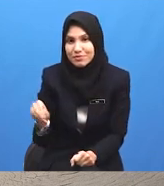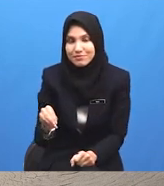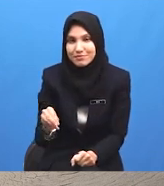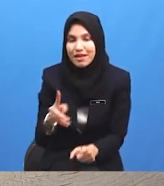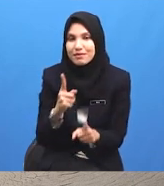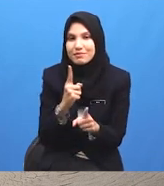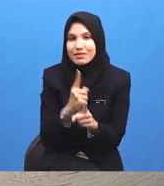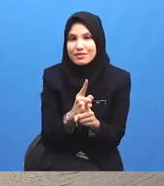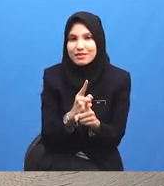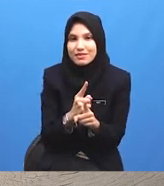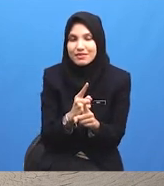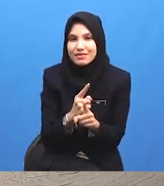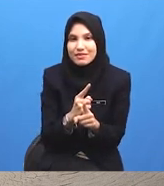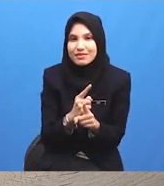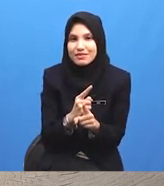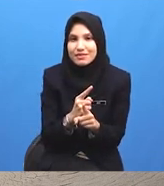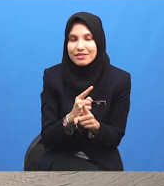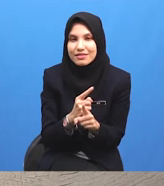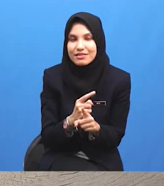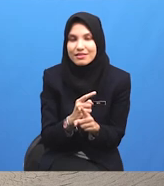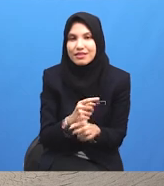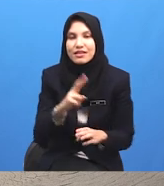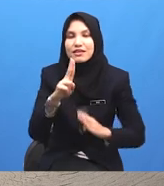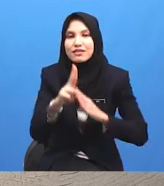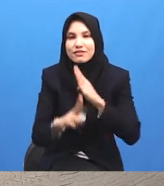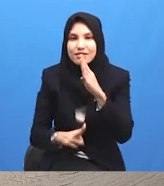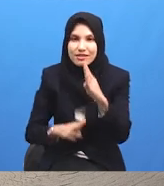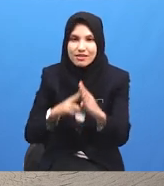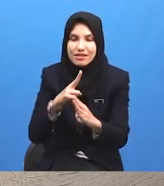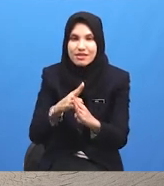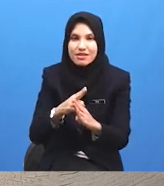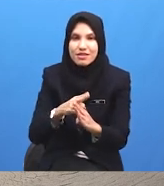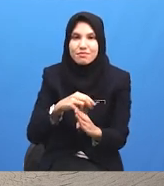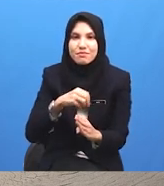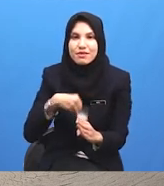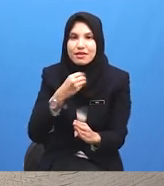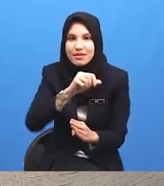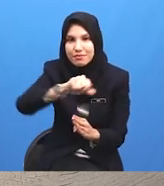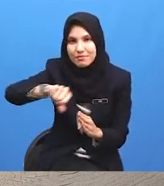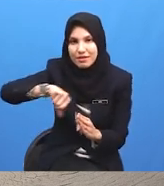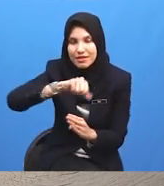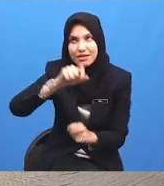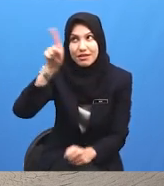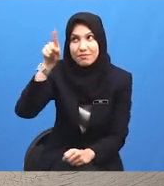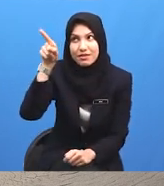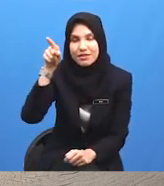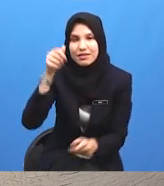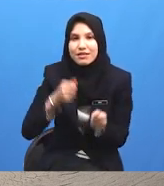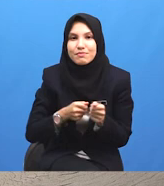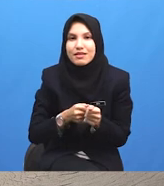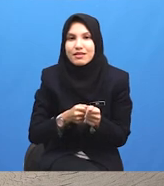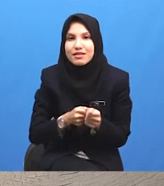Ya, betul. Uranus beredar mengelilingi matahari mengikut orbitnya.